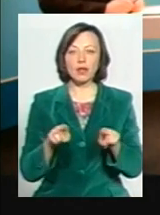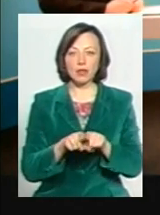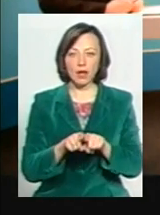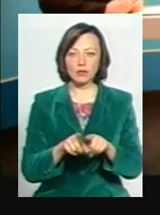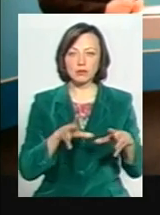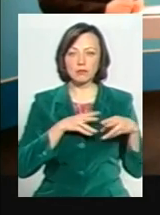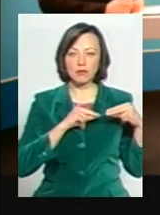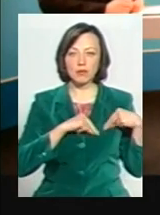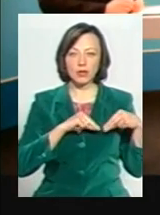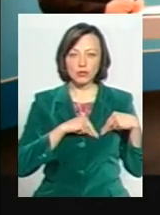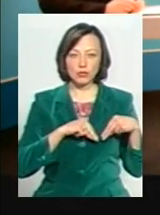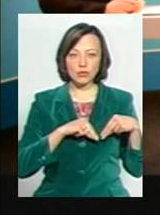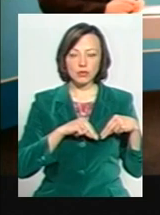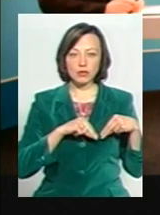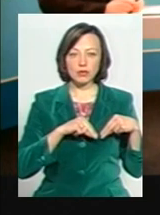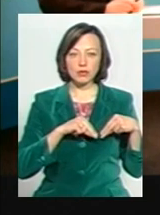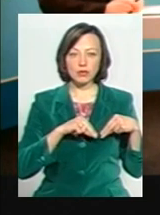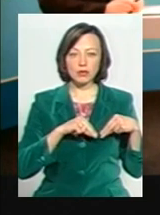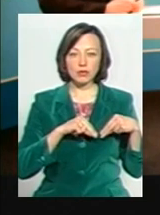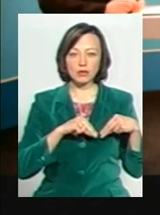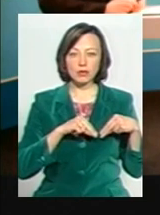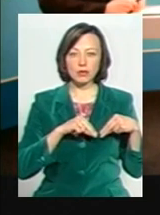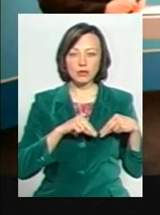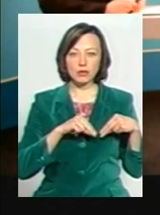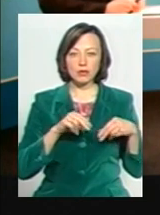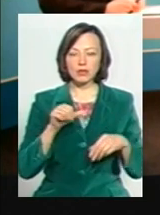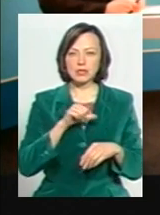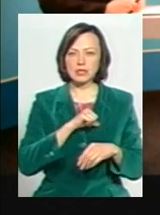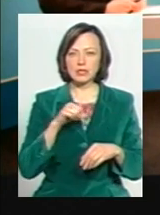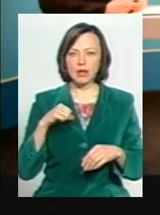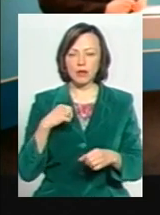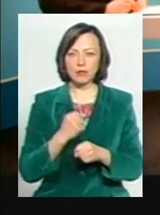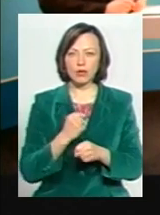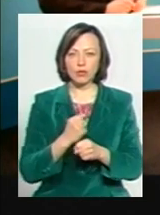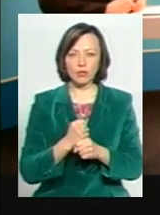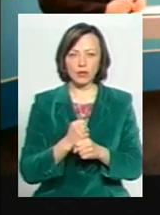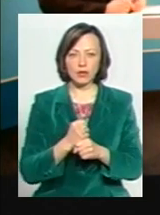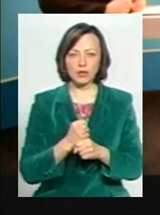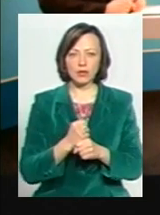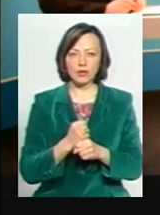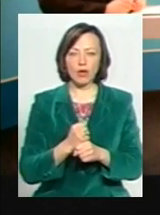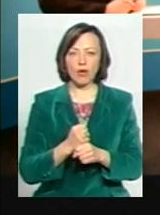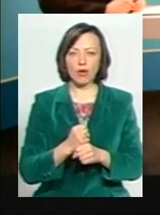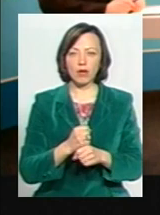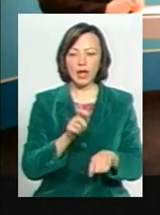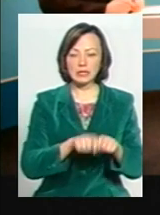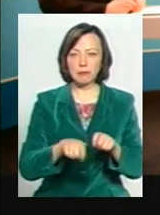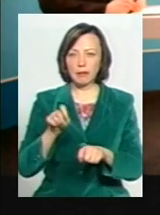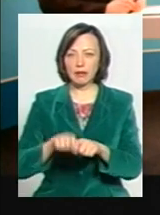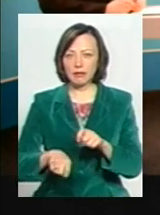співпрацюємо з ЖБК і ВСБ, вони самі роблять обстеження,